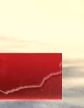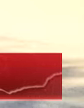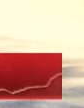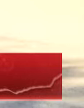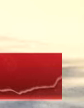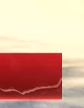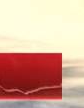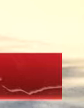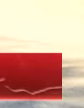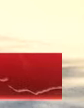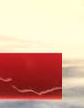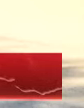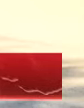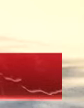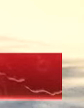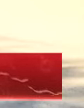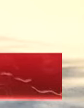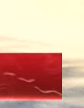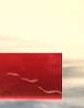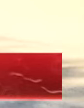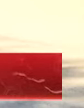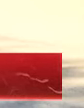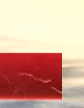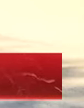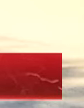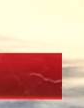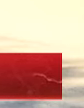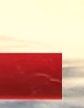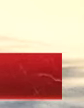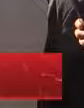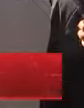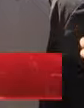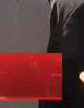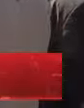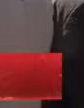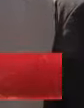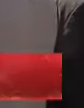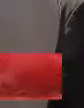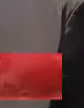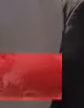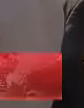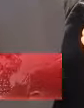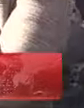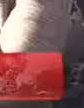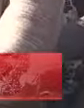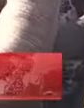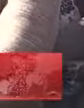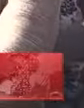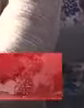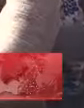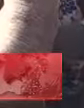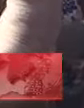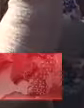семьи, соленья, зимняя резина. У меня старенькая машина. Зачем чиновникам старые постройки и удастся ли